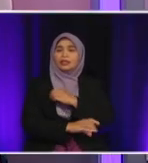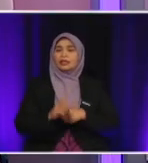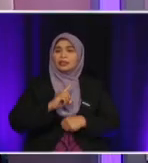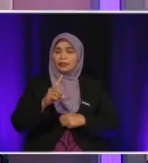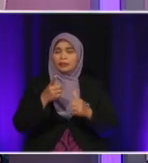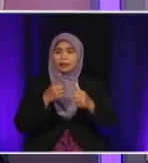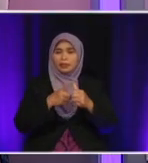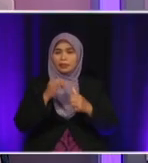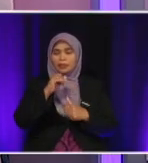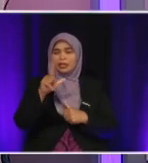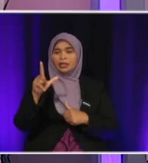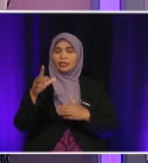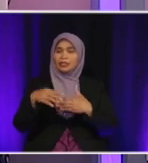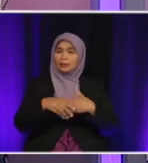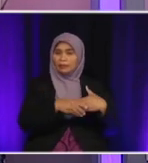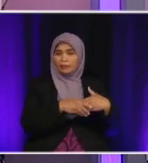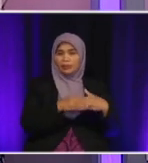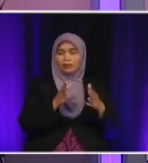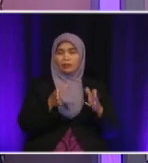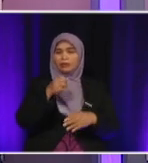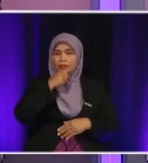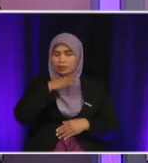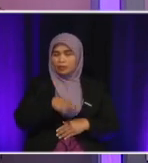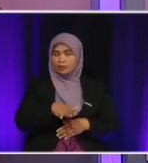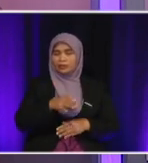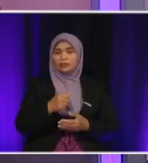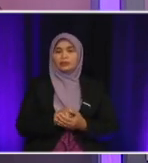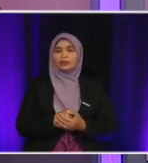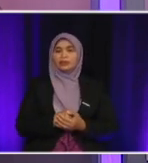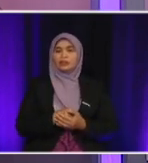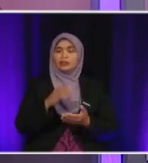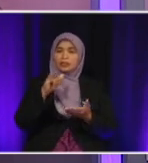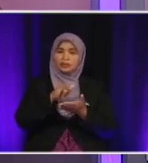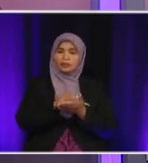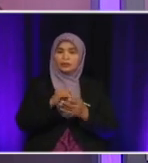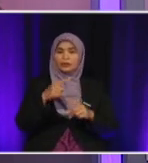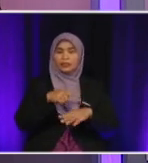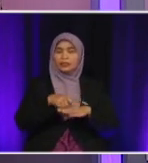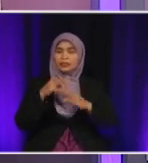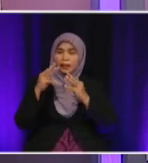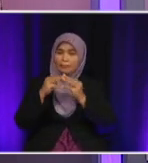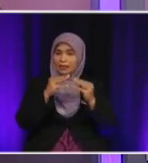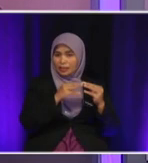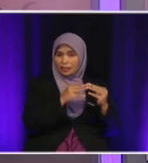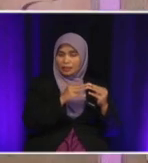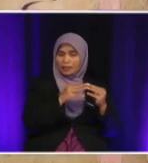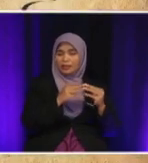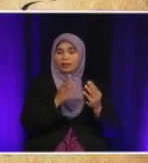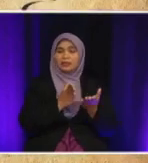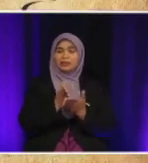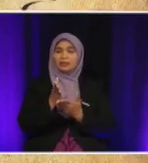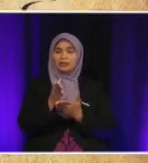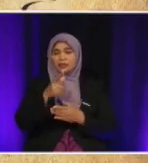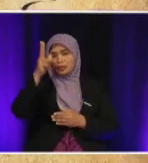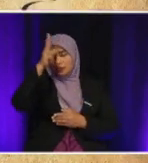ialah dipimpin oleh Rasulullah Shallallahu Alaihi Wasallam yaitu di Madinah seterusnya kerajaan Islam